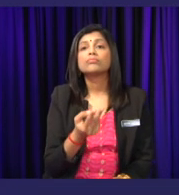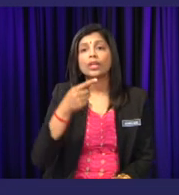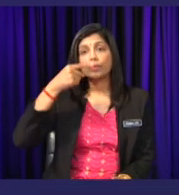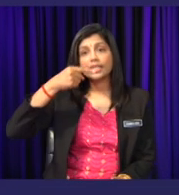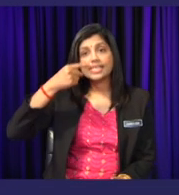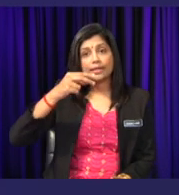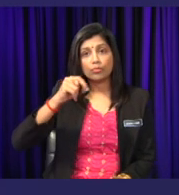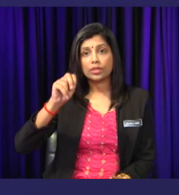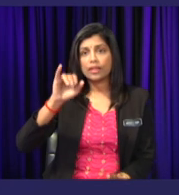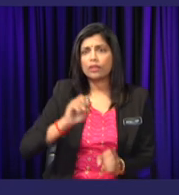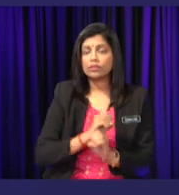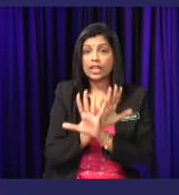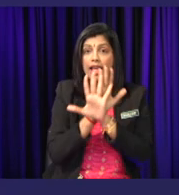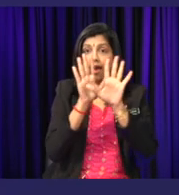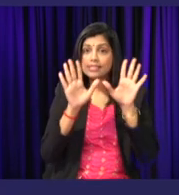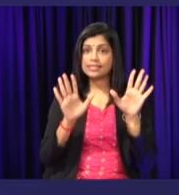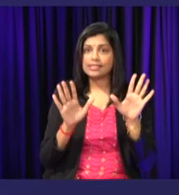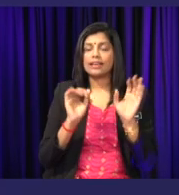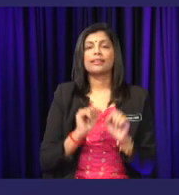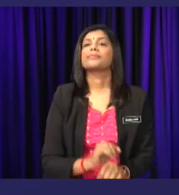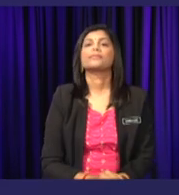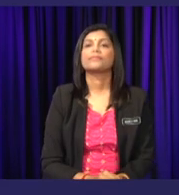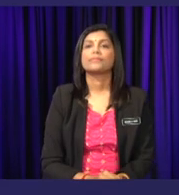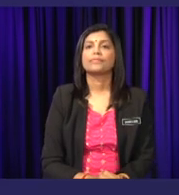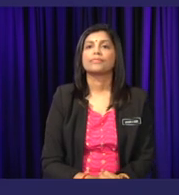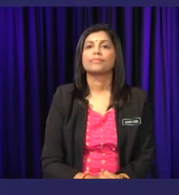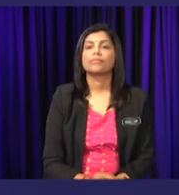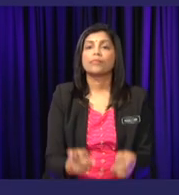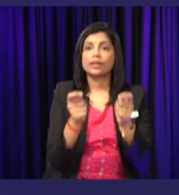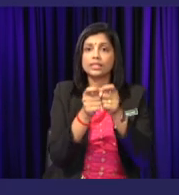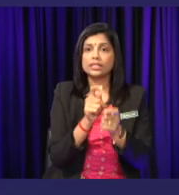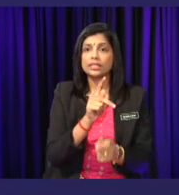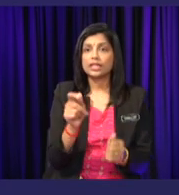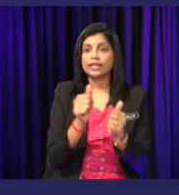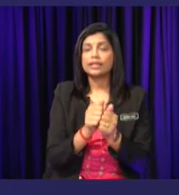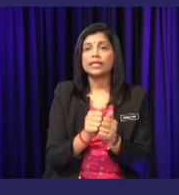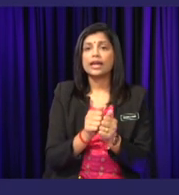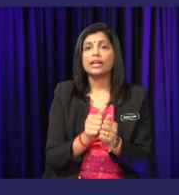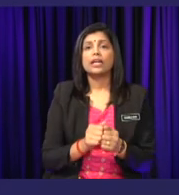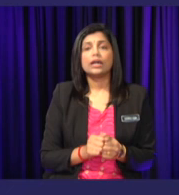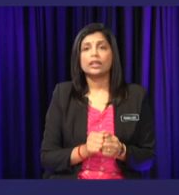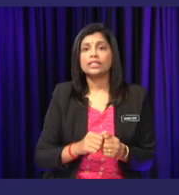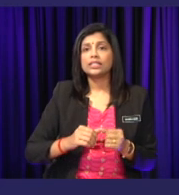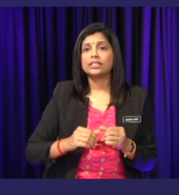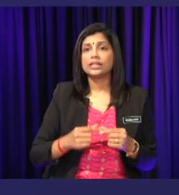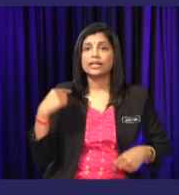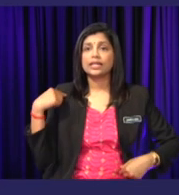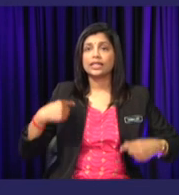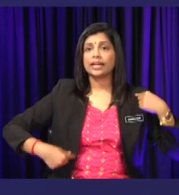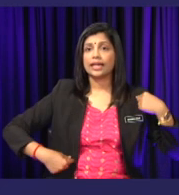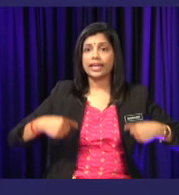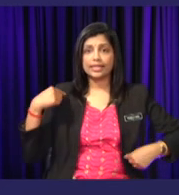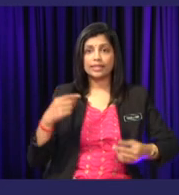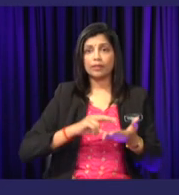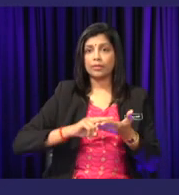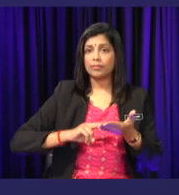dan Terangkan dengan intonasi dan irama mengikut Gayo membaca yang